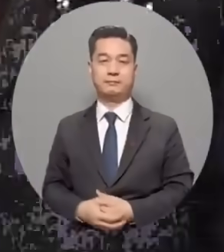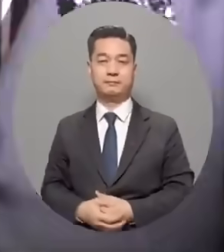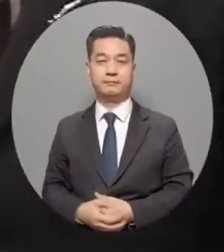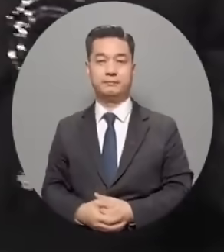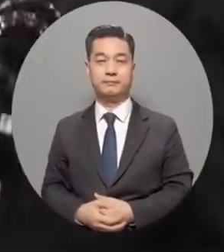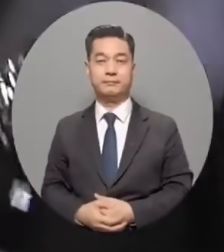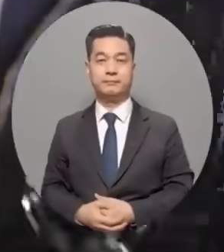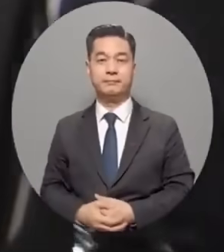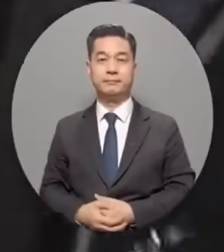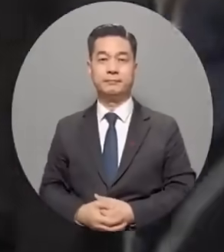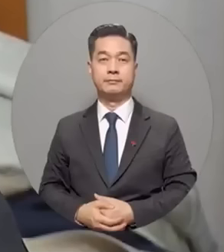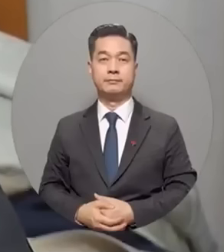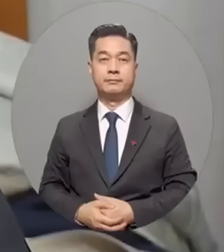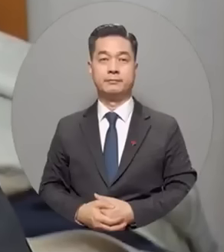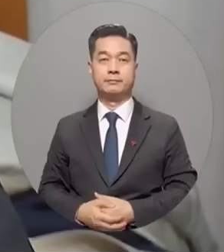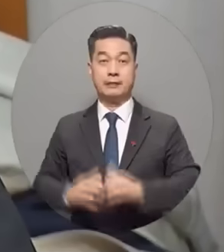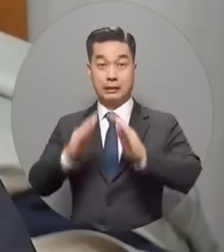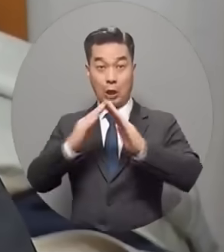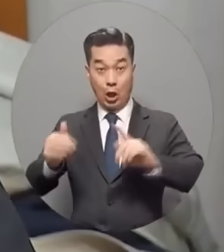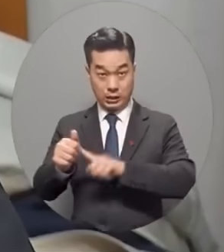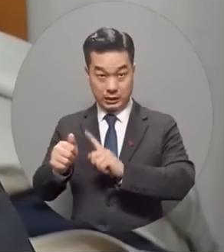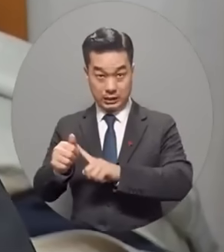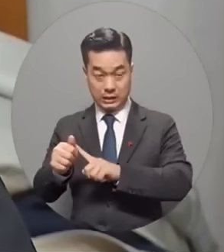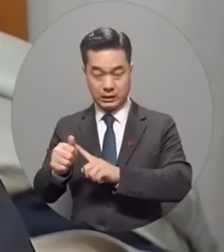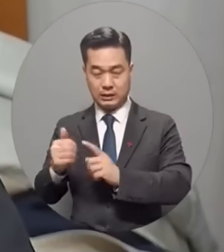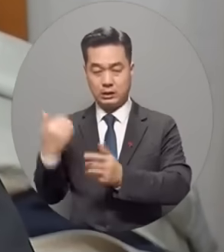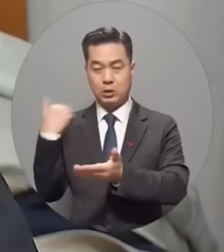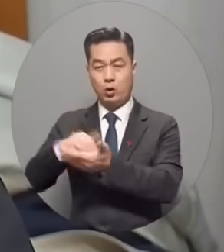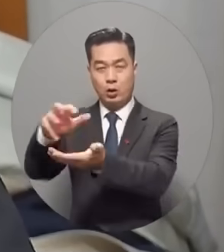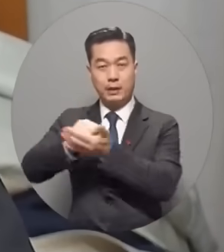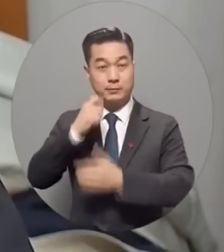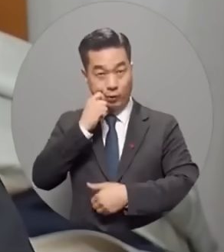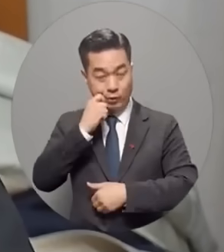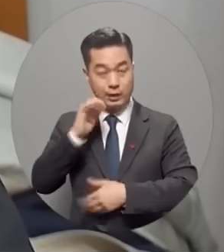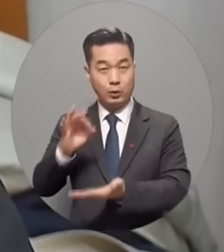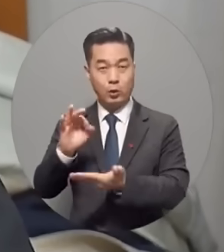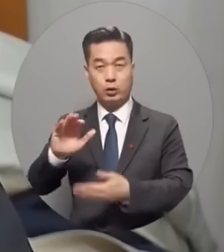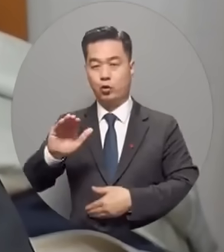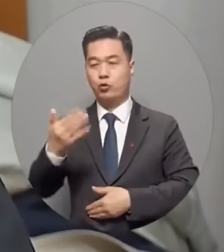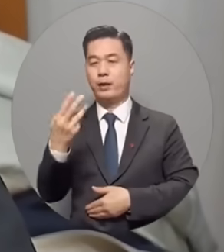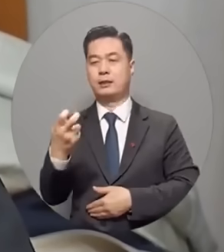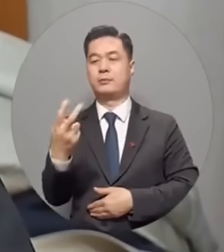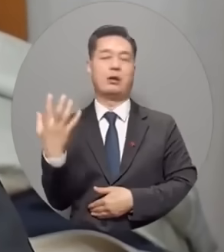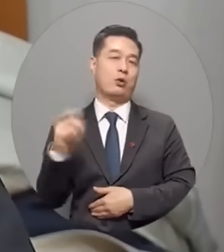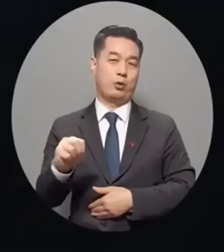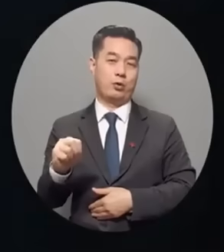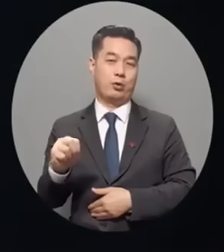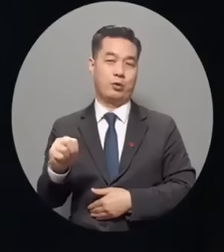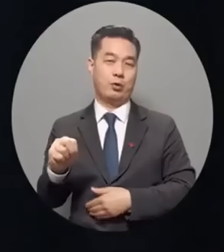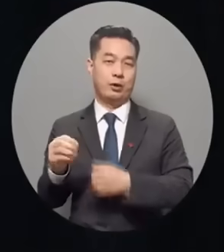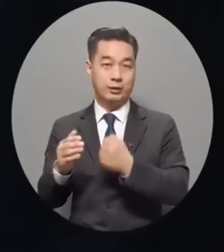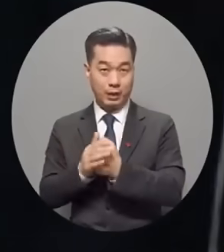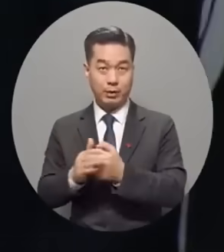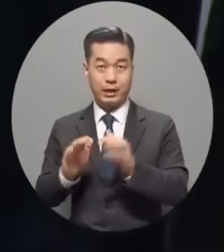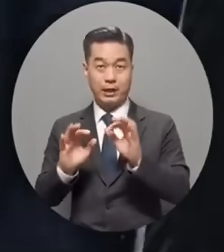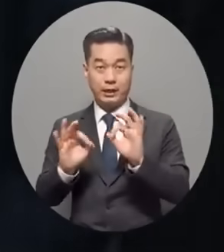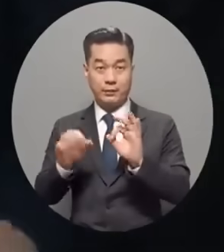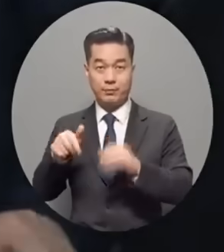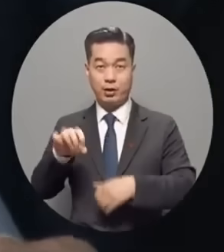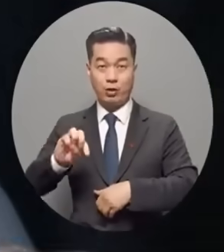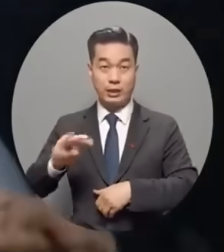전해졌습니다. 전 씨에게 끝내 못 받아낸 추징금만 922억 원에 달한 가운데 김경일